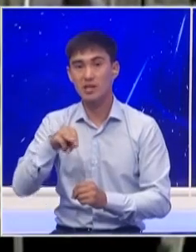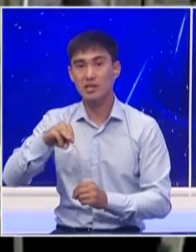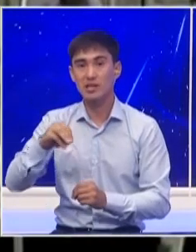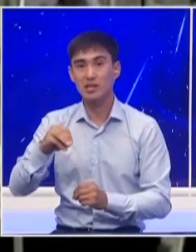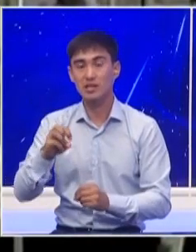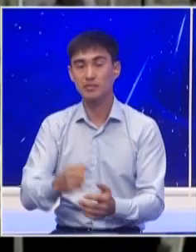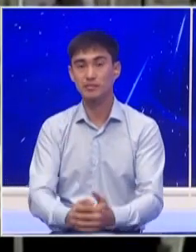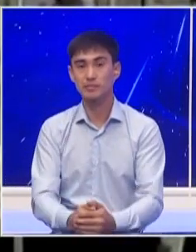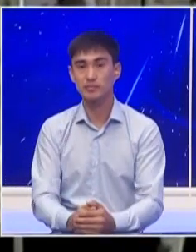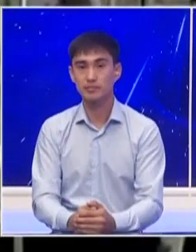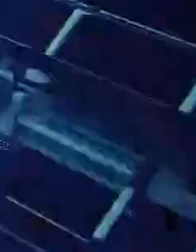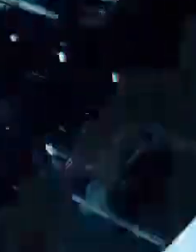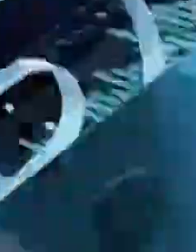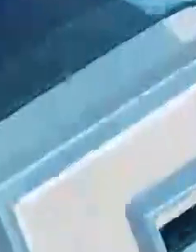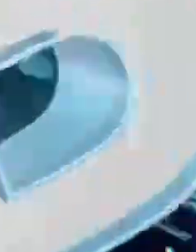единиц.